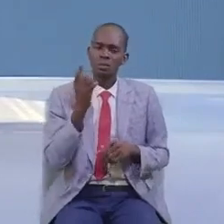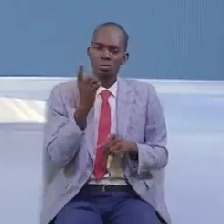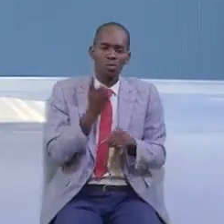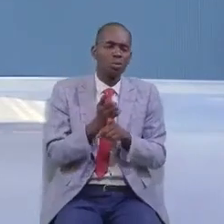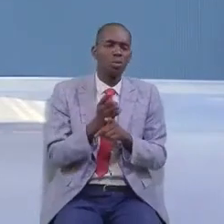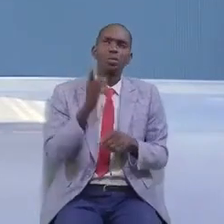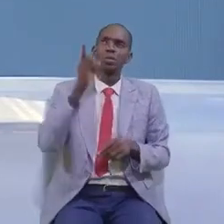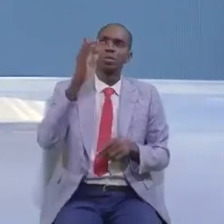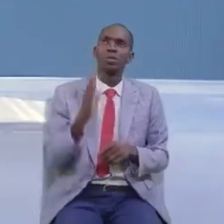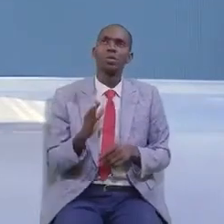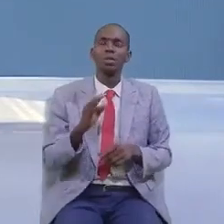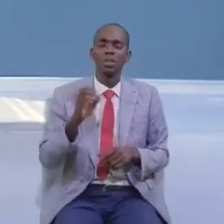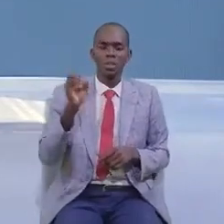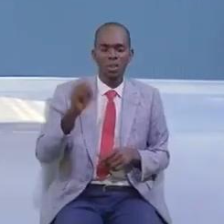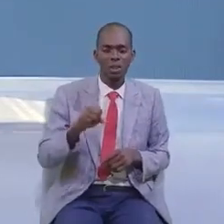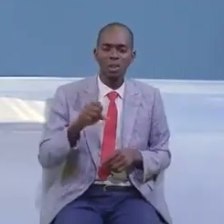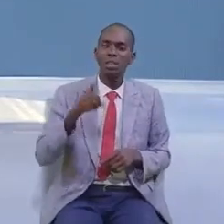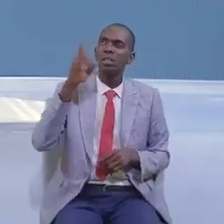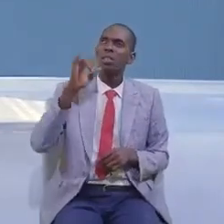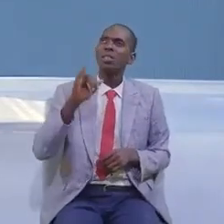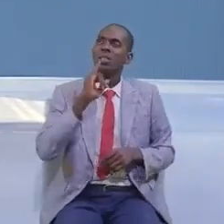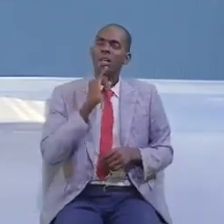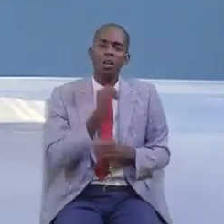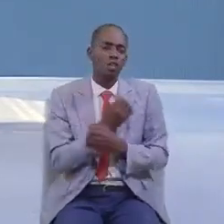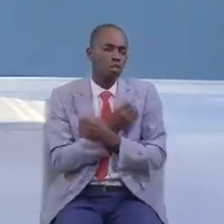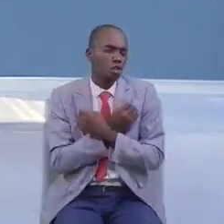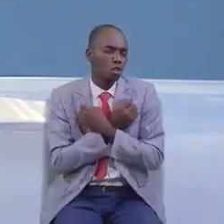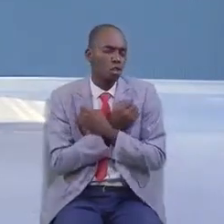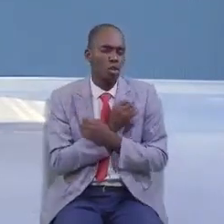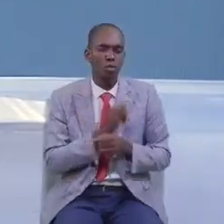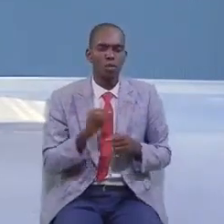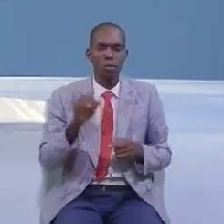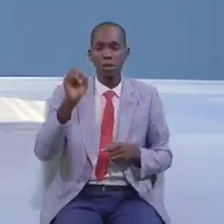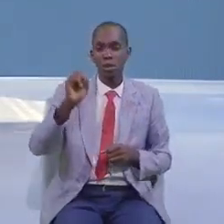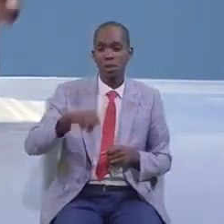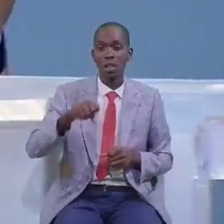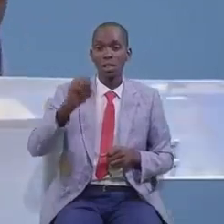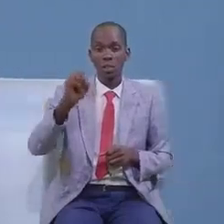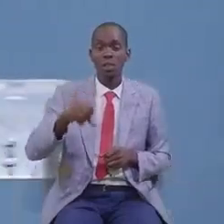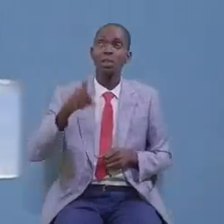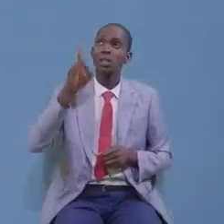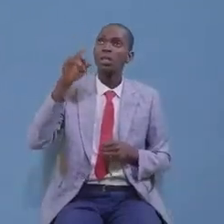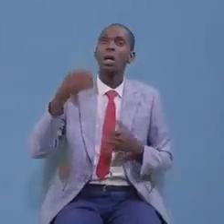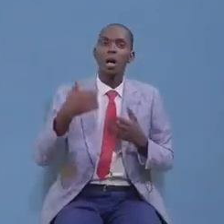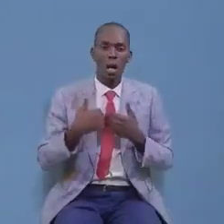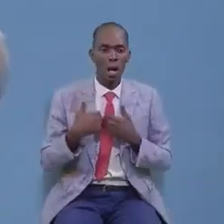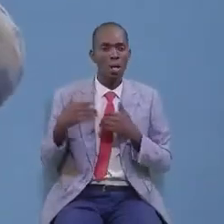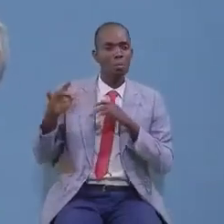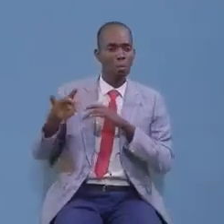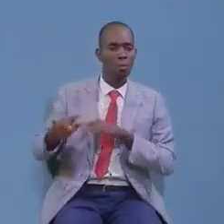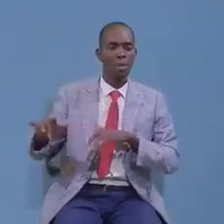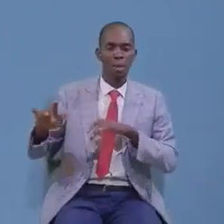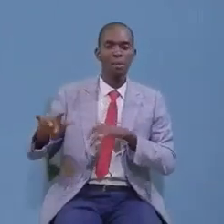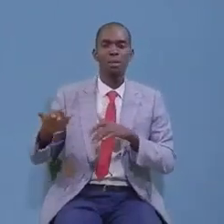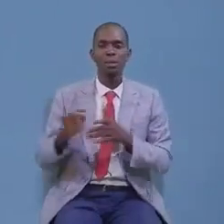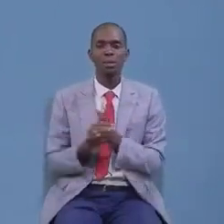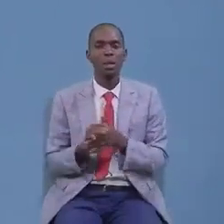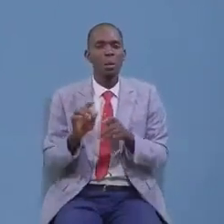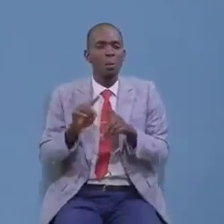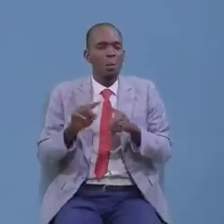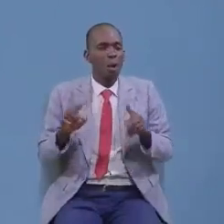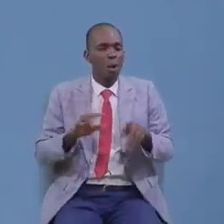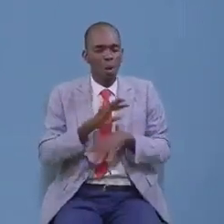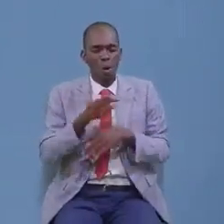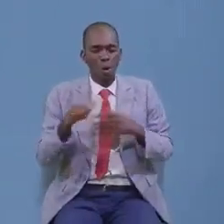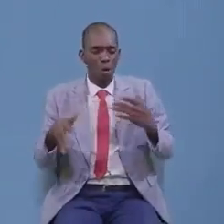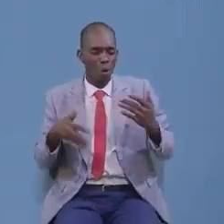న్యాయవంతుడే. Yes, he's loving. అవును, ఆయన ప్రేమించేవాడే. Yes, he has mercy. అవును, అవును, దయగలవాడే. But all